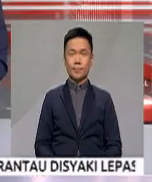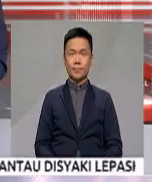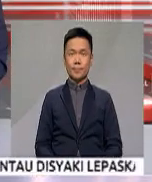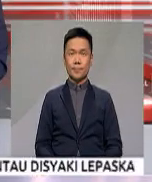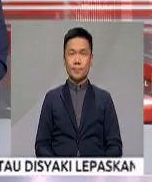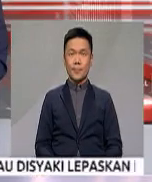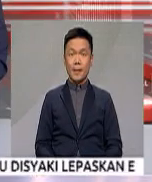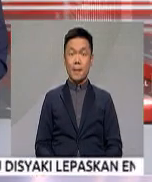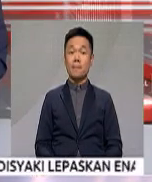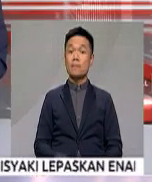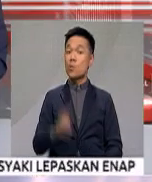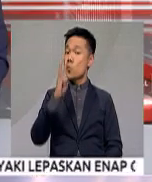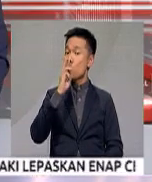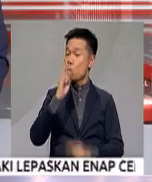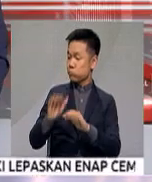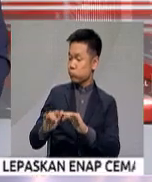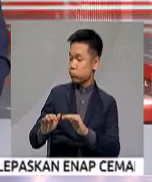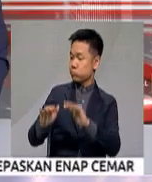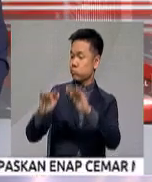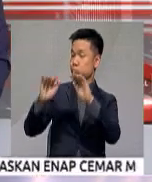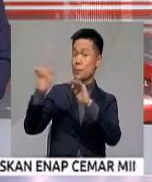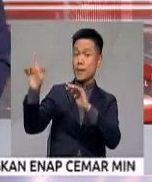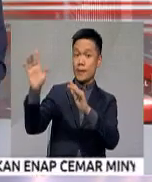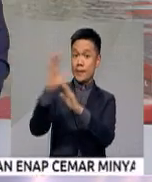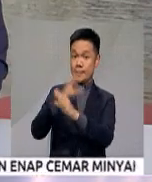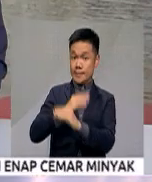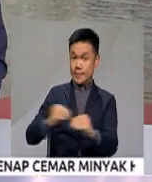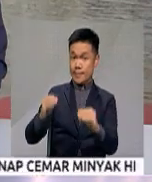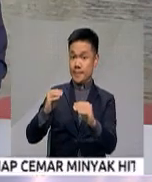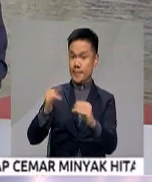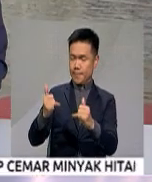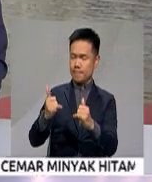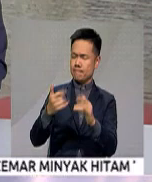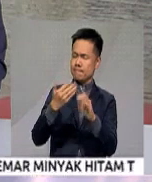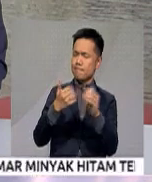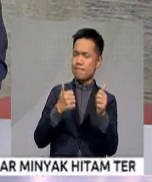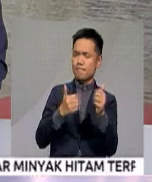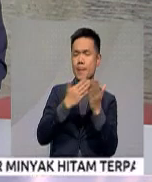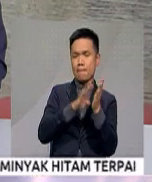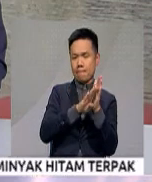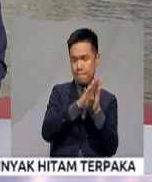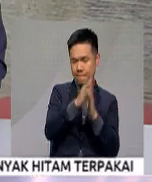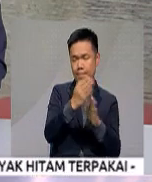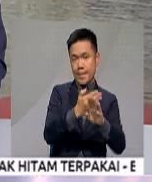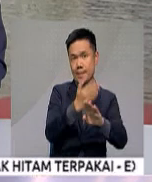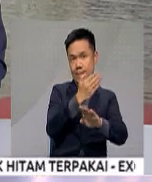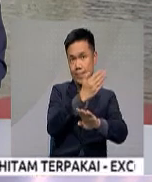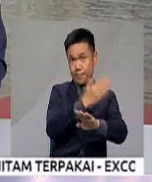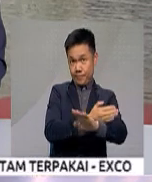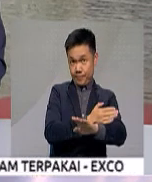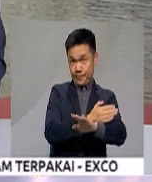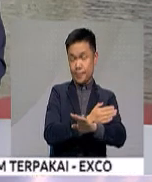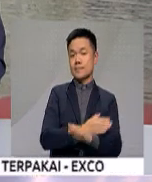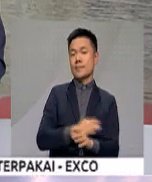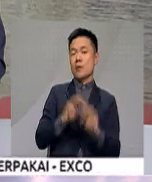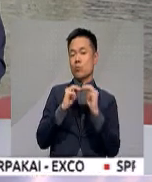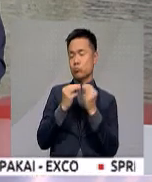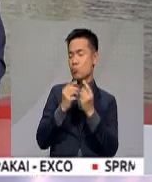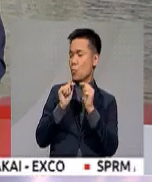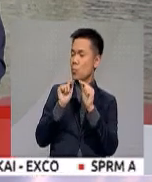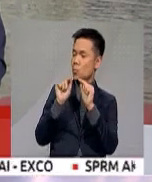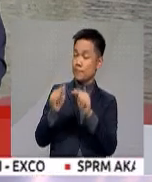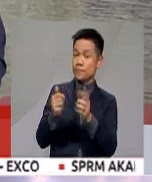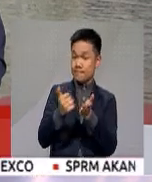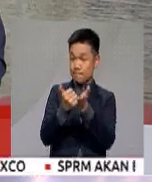keadaan banjir di Sarawak dalam situasi terkawal. Ya, Jabatan Kebajikan Masyarakat terus menghantar bantuan makanan ke